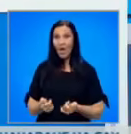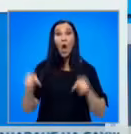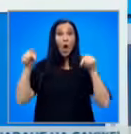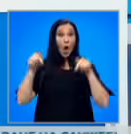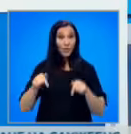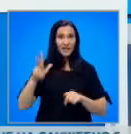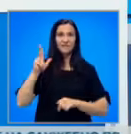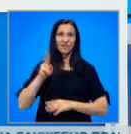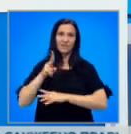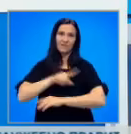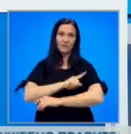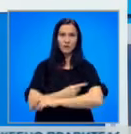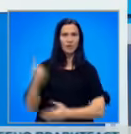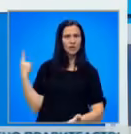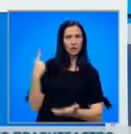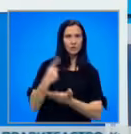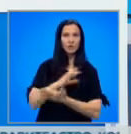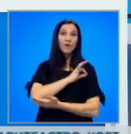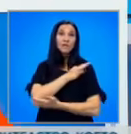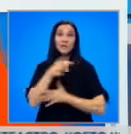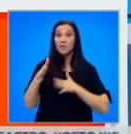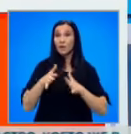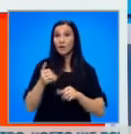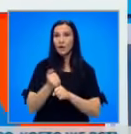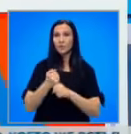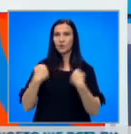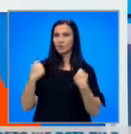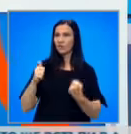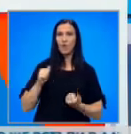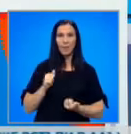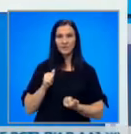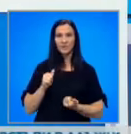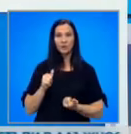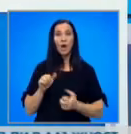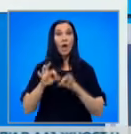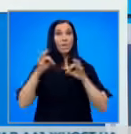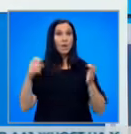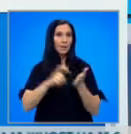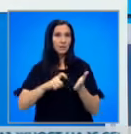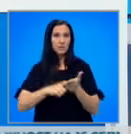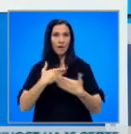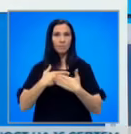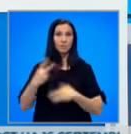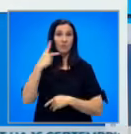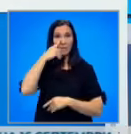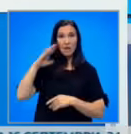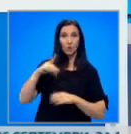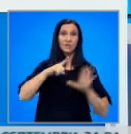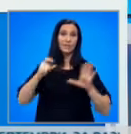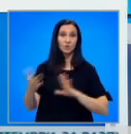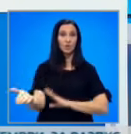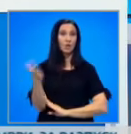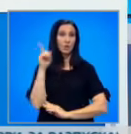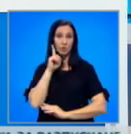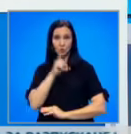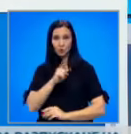А от днес във Франция влиза в сила задължителната вакцинация на хората, работещи в здравеопазването. Мярката засяга близо 2 милиона и 700